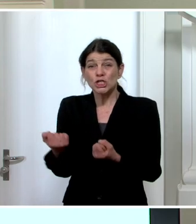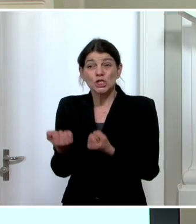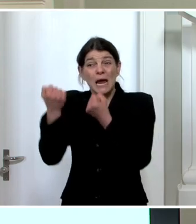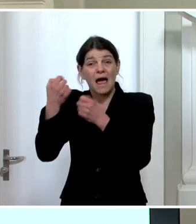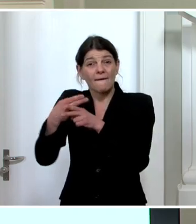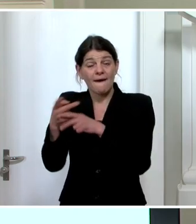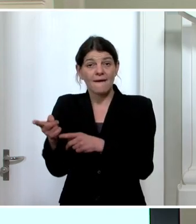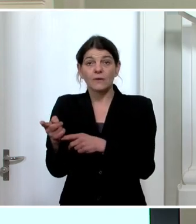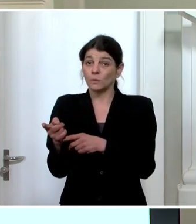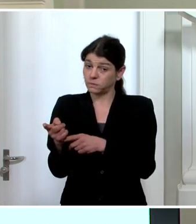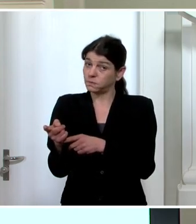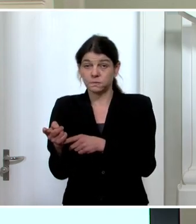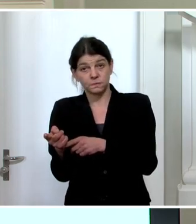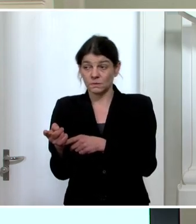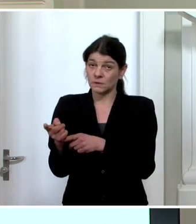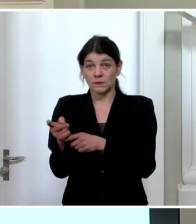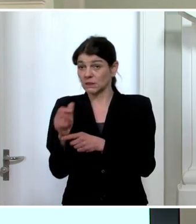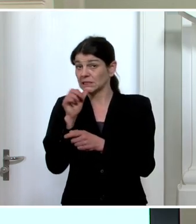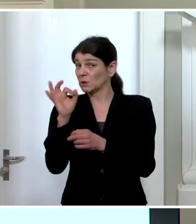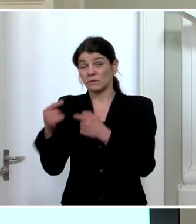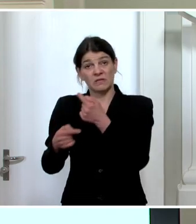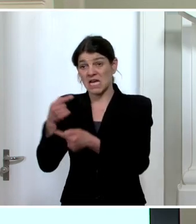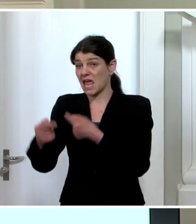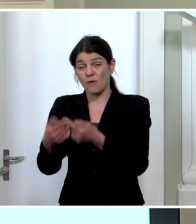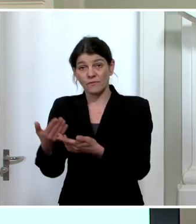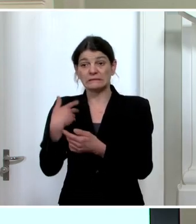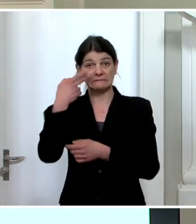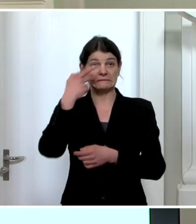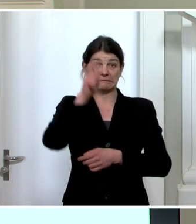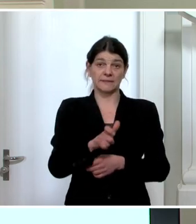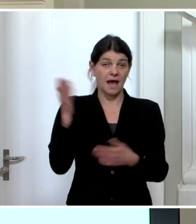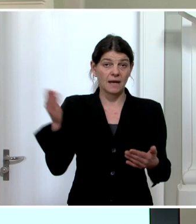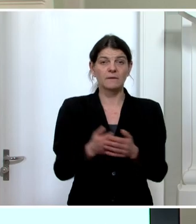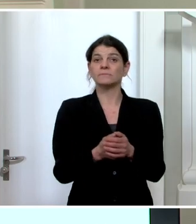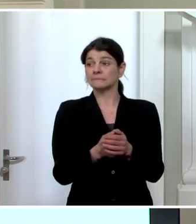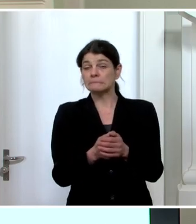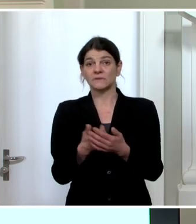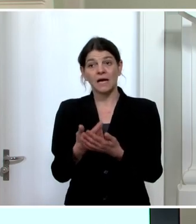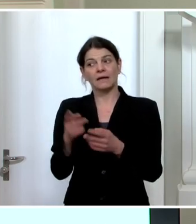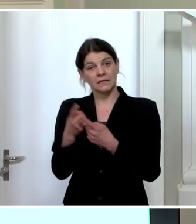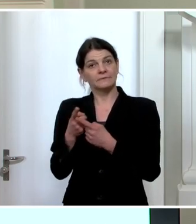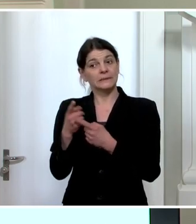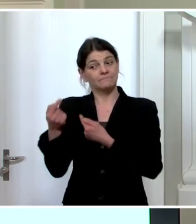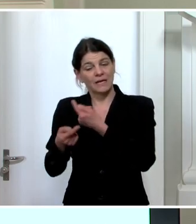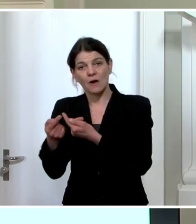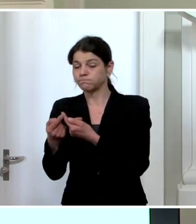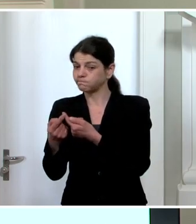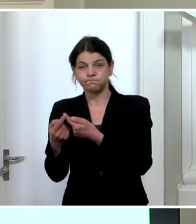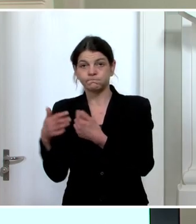Fälle sind schlecht. Das sehen wir jetzt in Italien und im Tessin. Die Prognosen für schwere Fälle sind